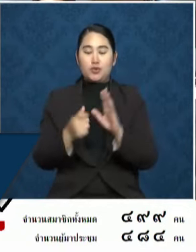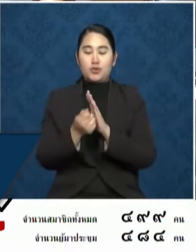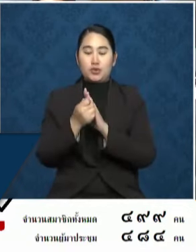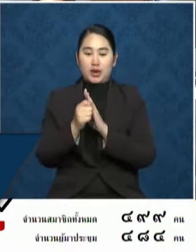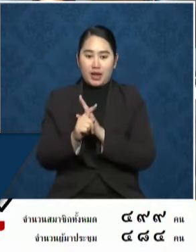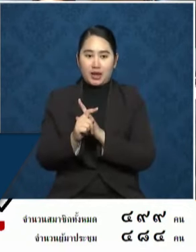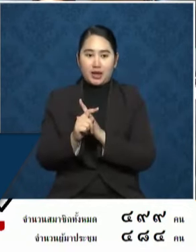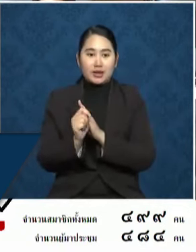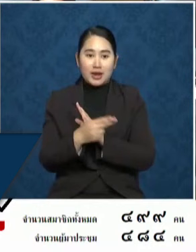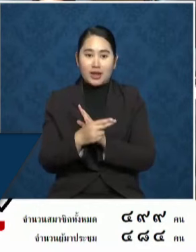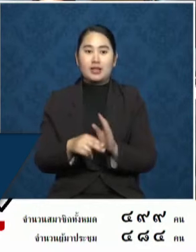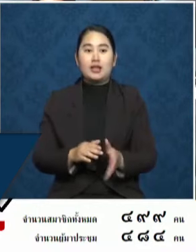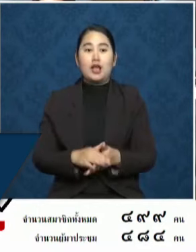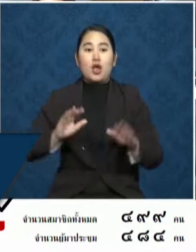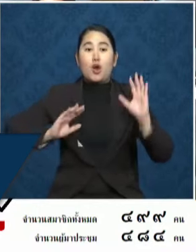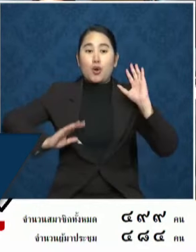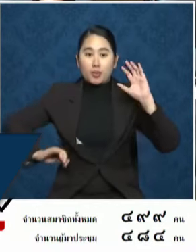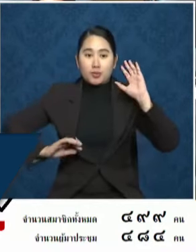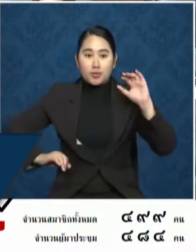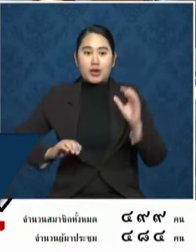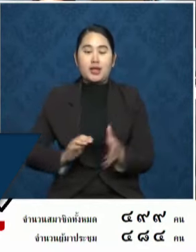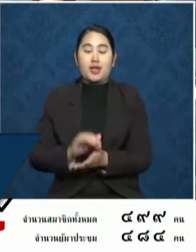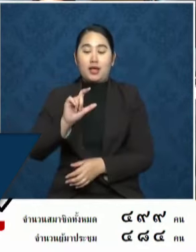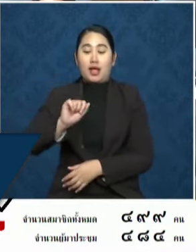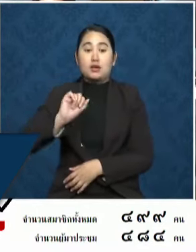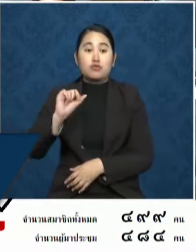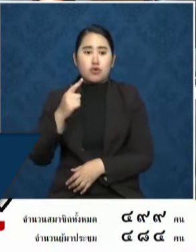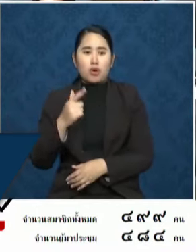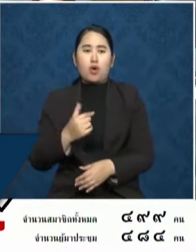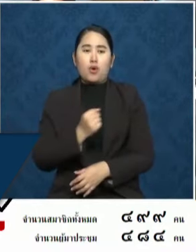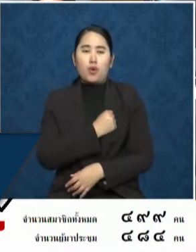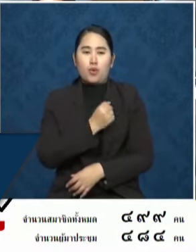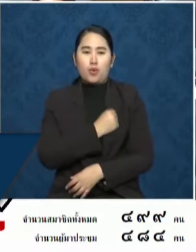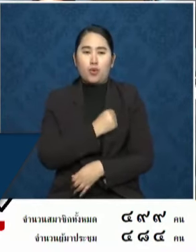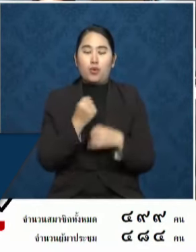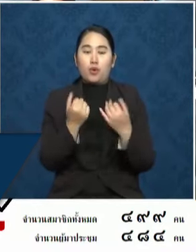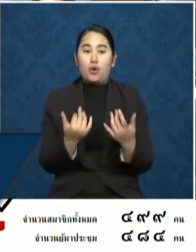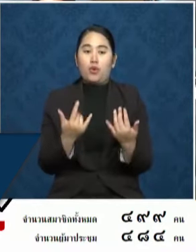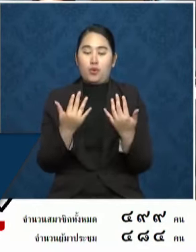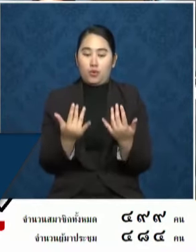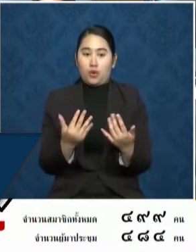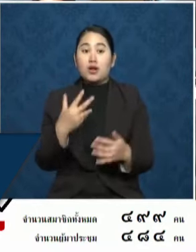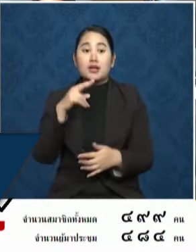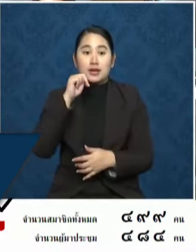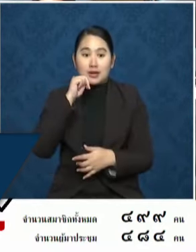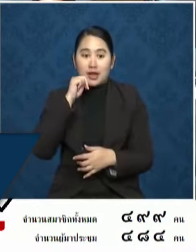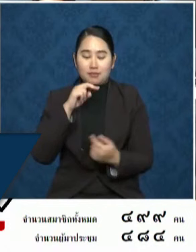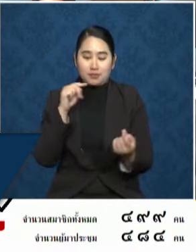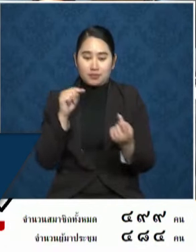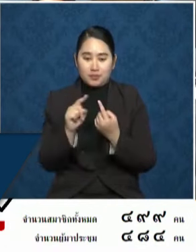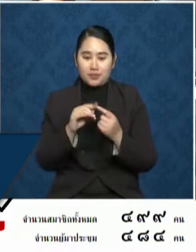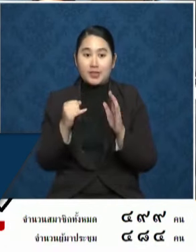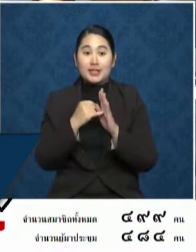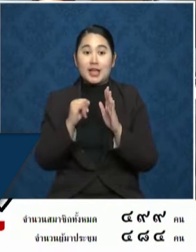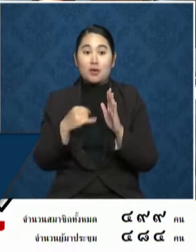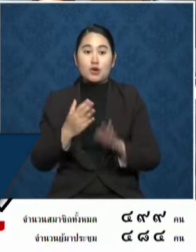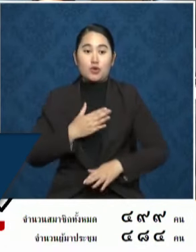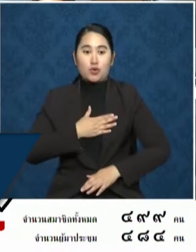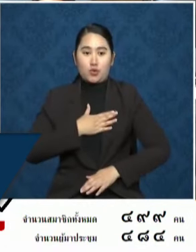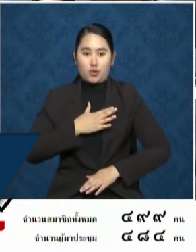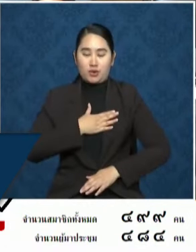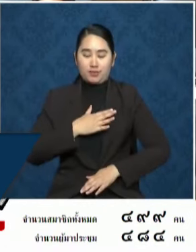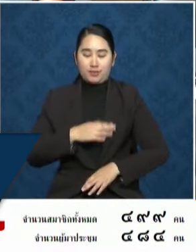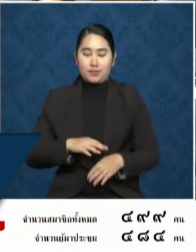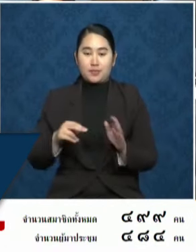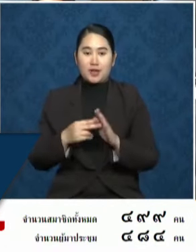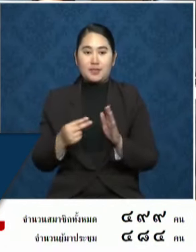สิงห์บุรีช้นาดอ่างทองครับต่างอดทนทุกดูน้ำหลากครับเพื่อใช้พื้นที่จังหวัดตนใช้พื้นที่ไล่นตนเอง